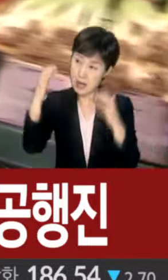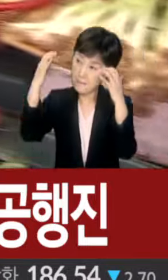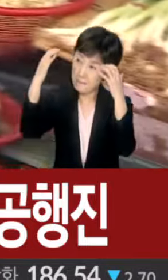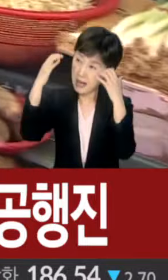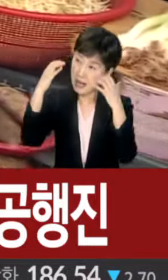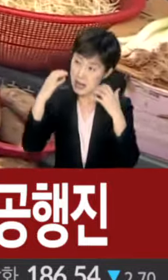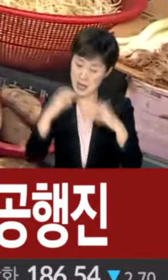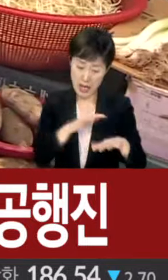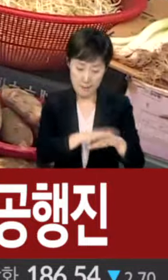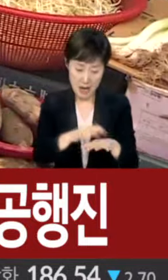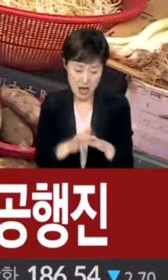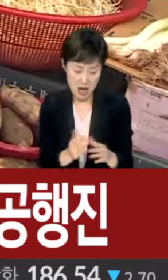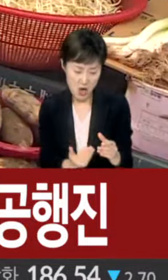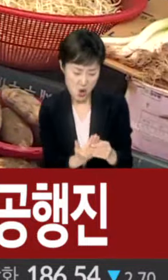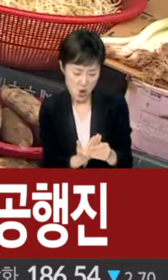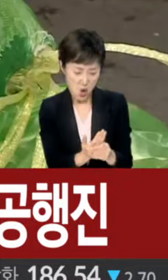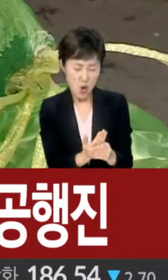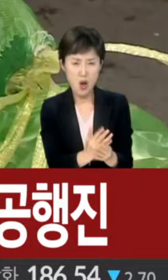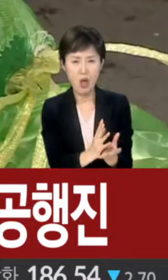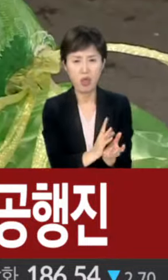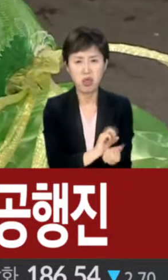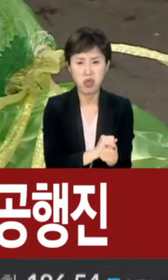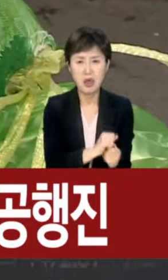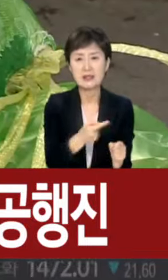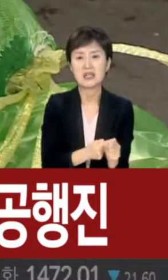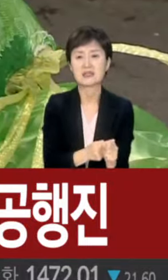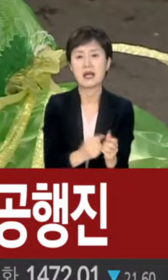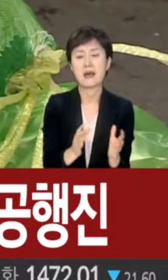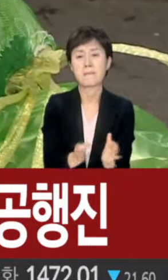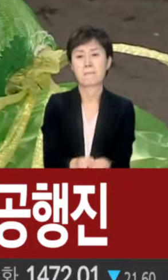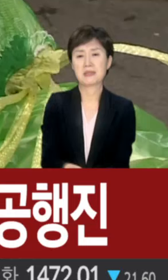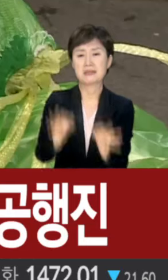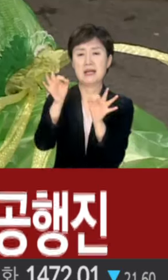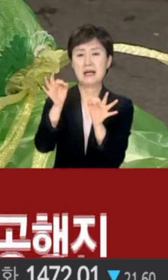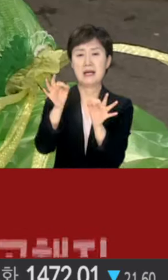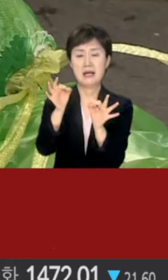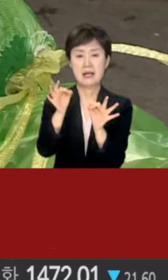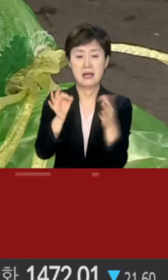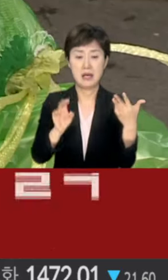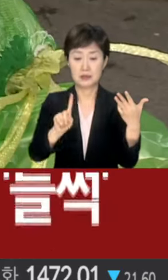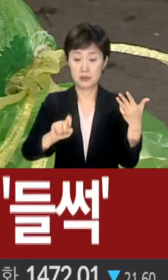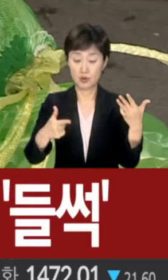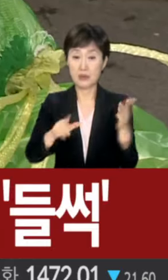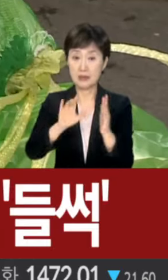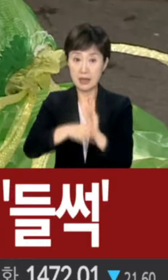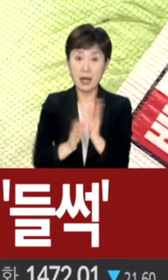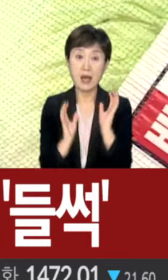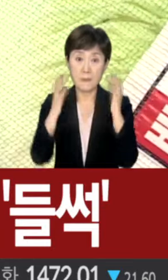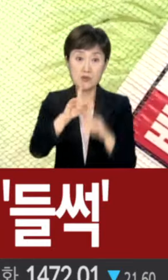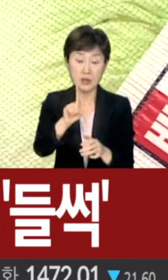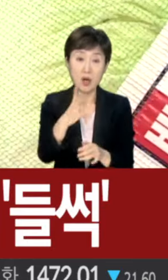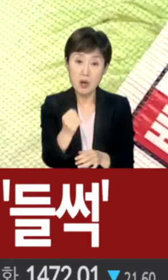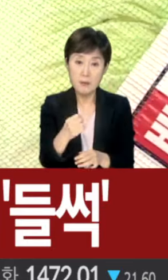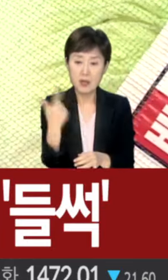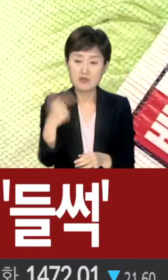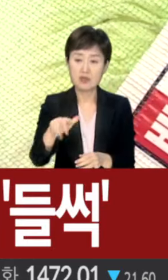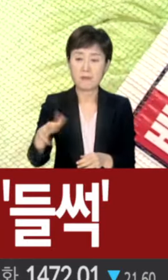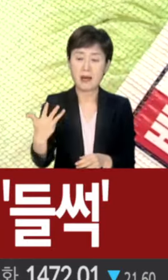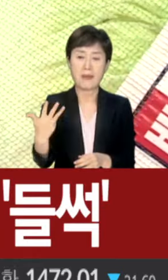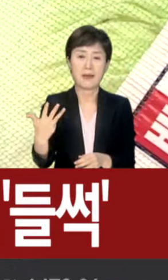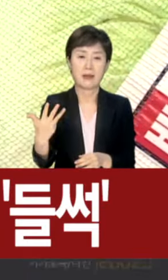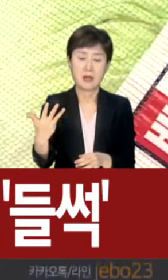무더위가 농산물의 생육을 부진하게 해 가격이 오르는 건데요. 16일 기준 배추 한 포기의 소비자 가격은